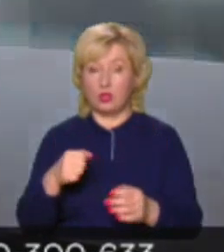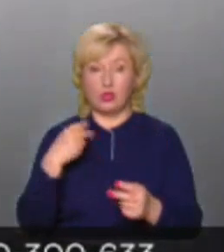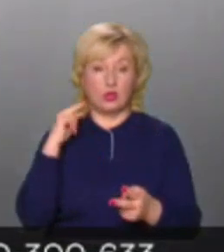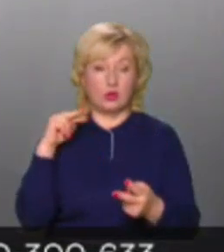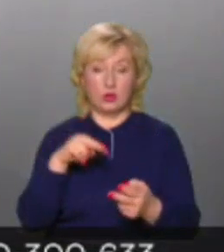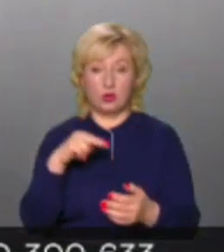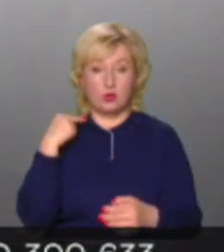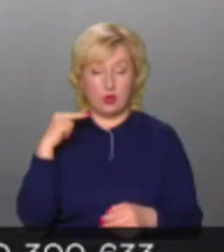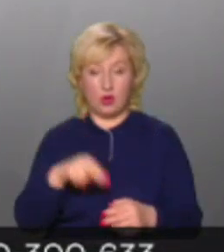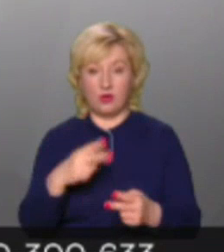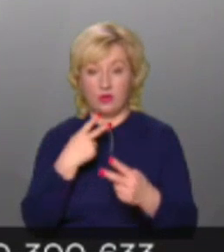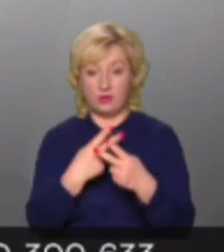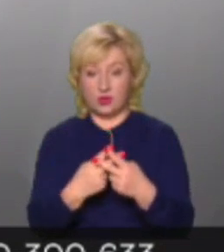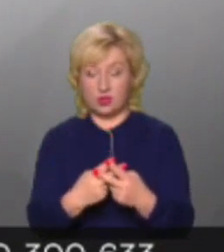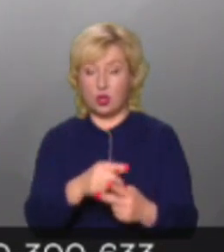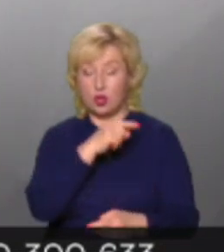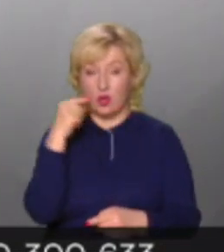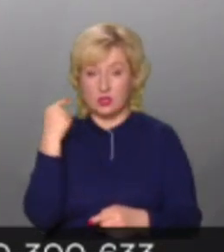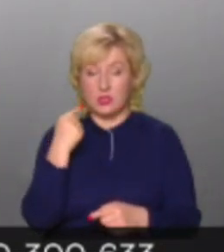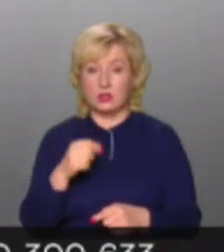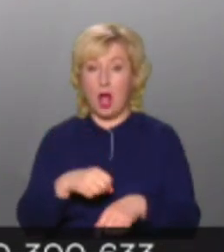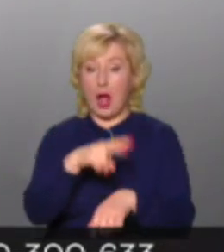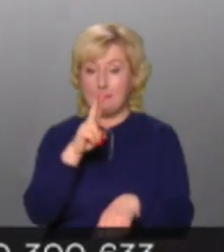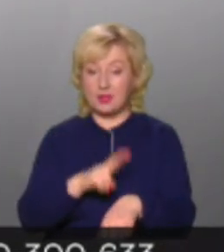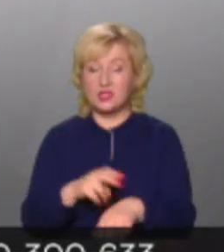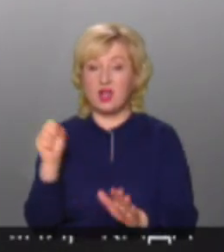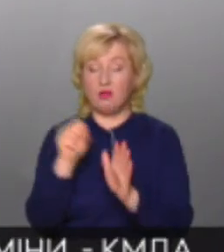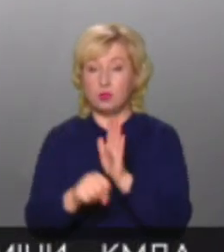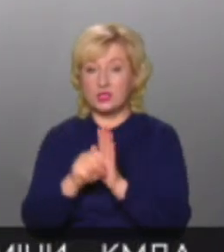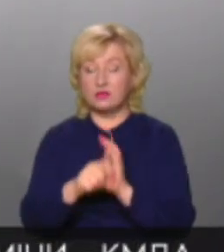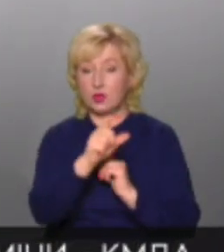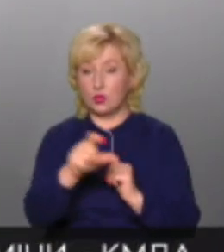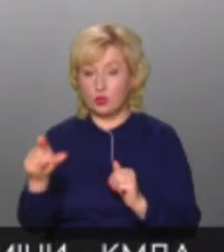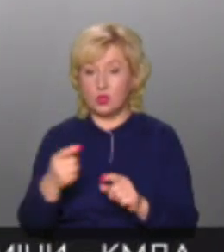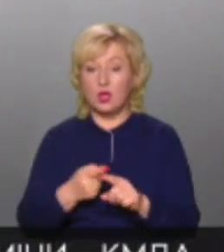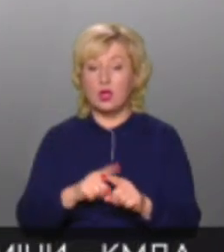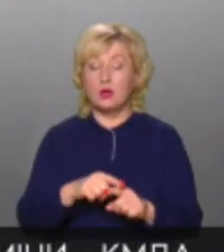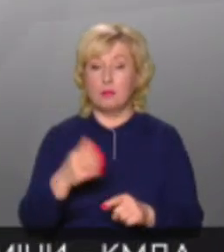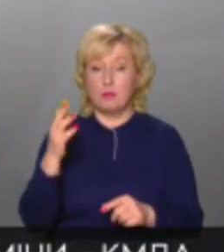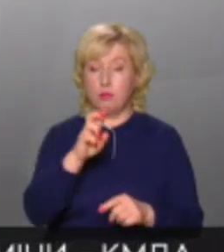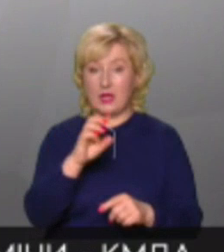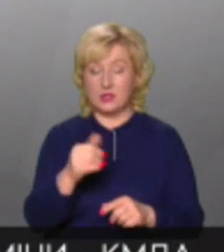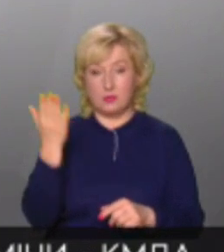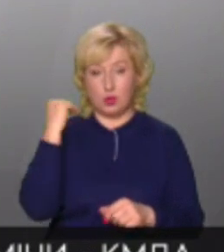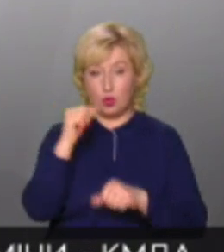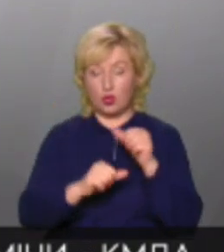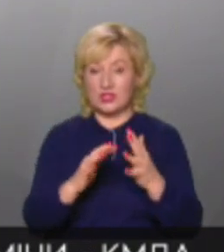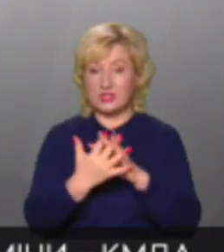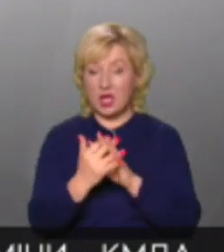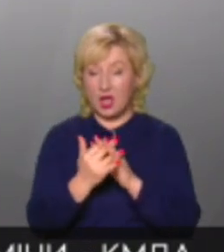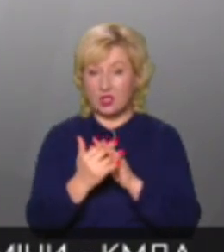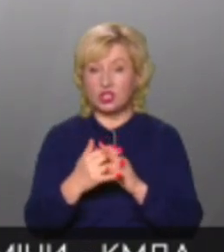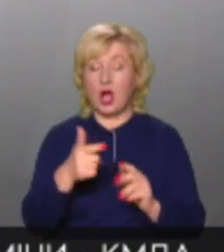російського капітана за вбивство мирного жителя. За даними слідства, у березні минулого року на одній з вулиць селища